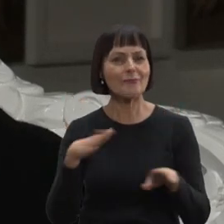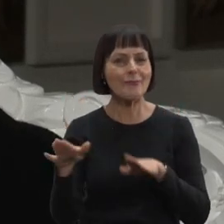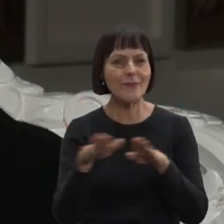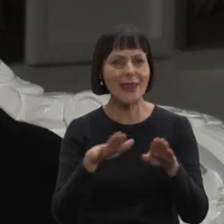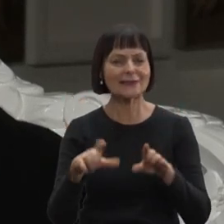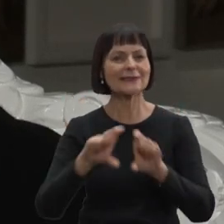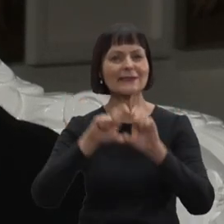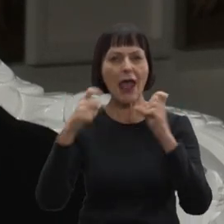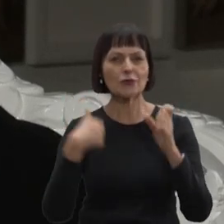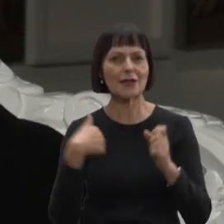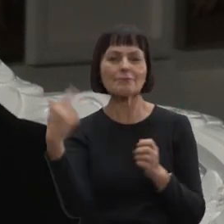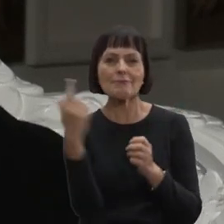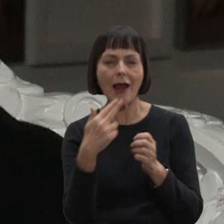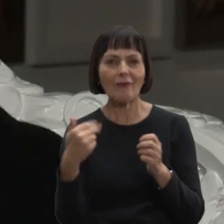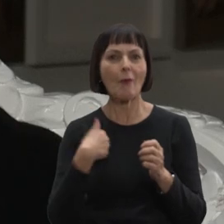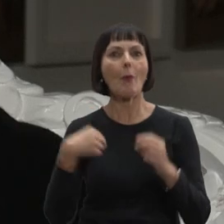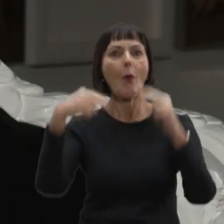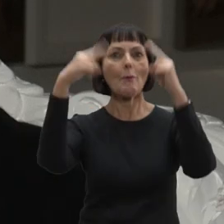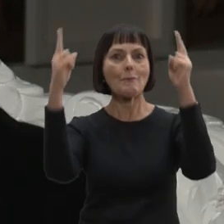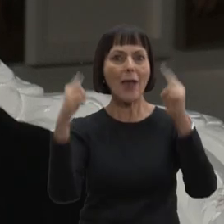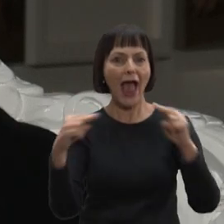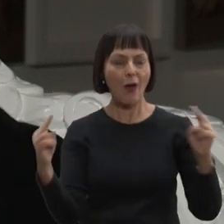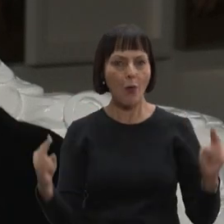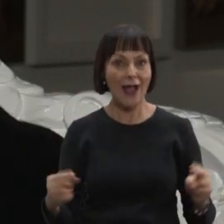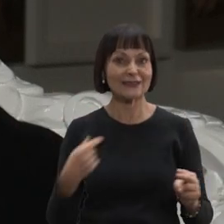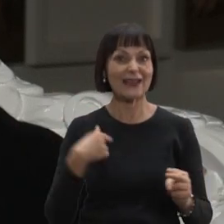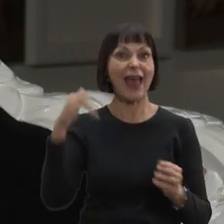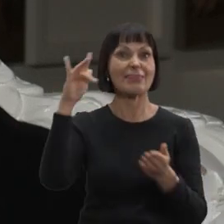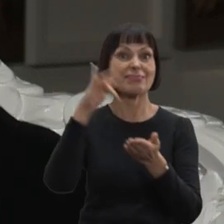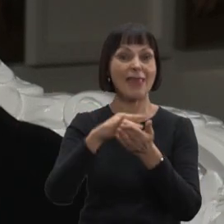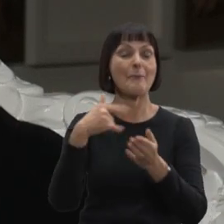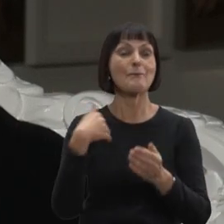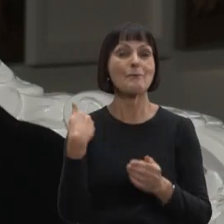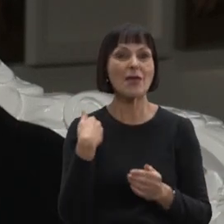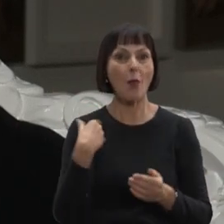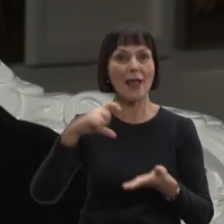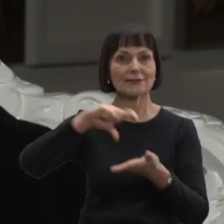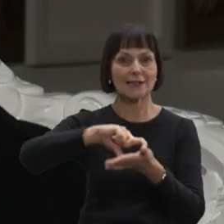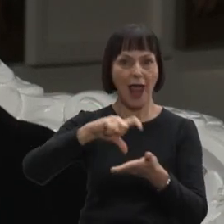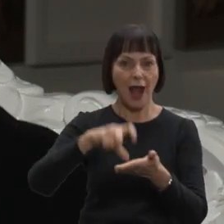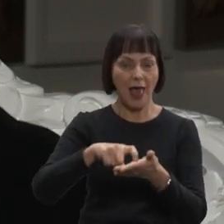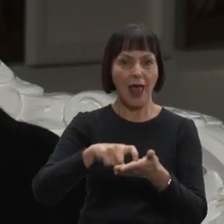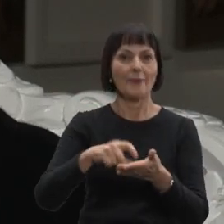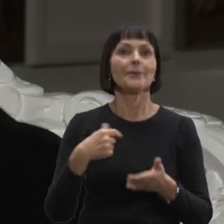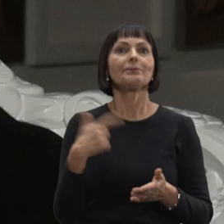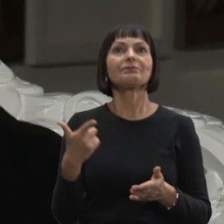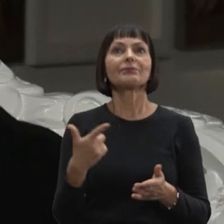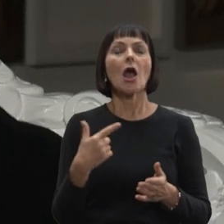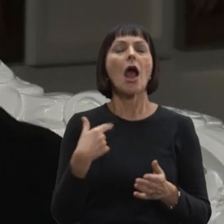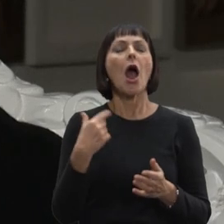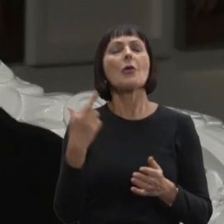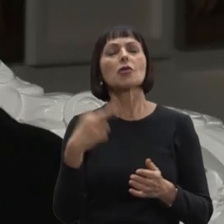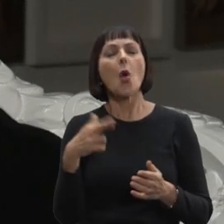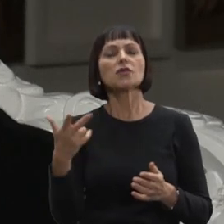którym Czechowicz działał, był sam pałac. W pałacu znajdowała się jedna z sal, która